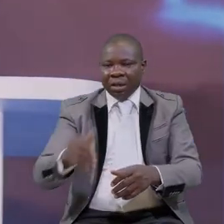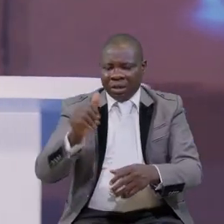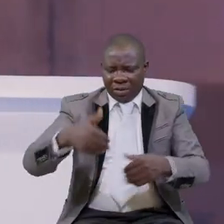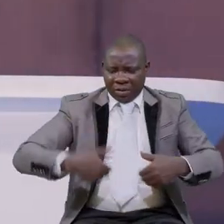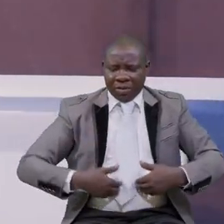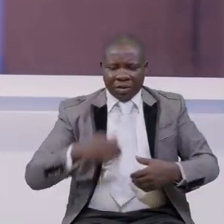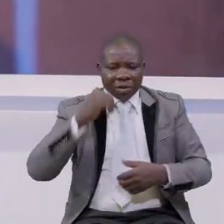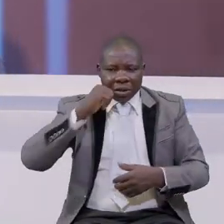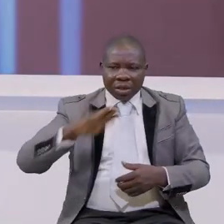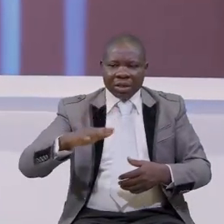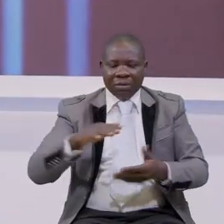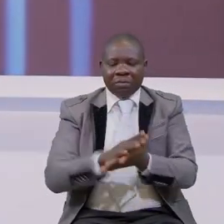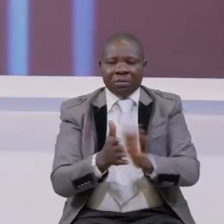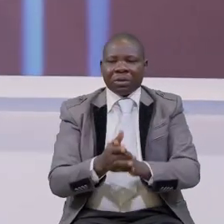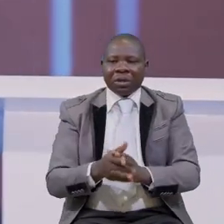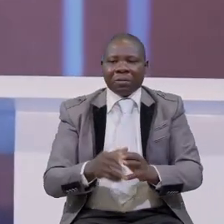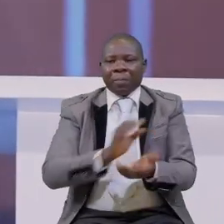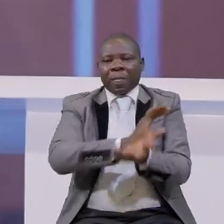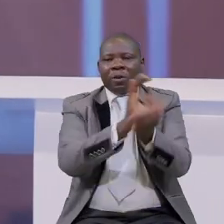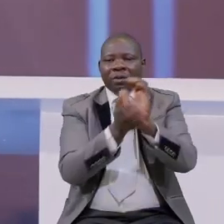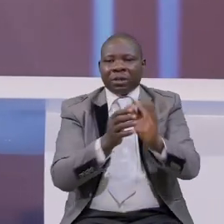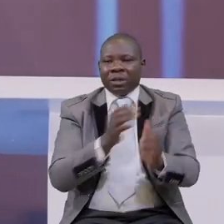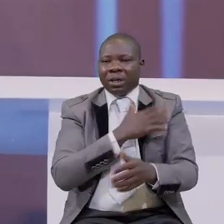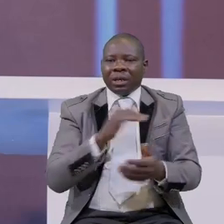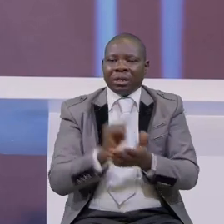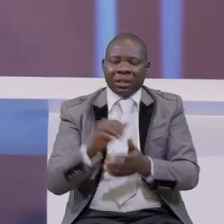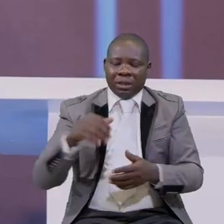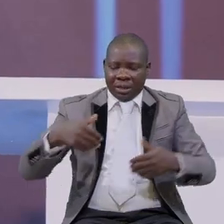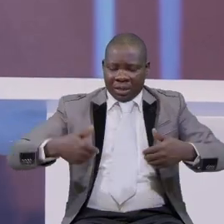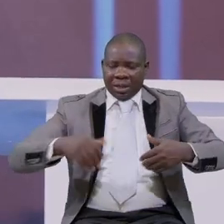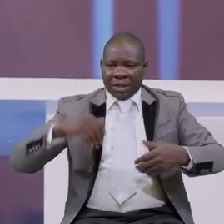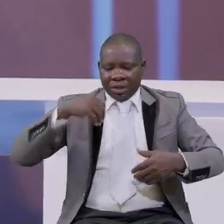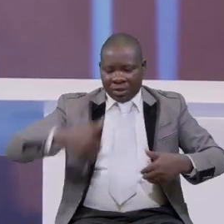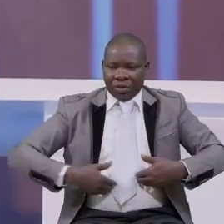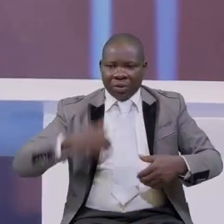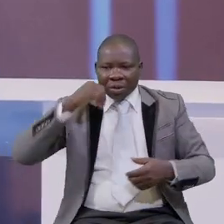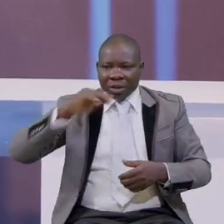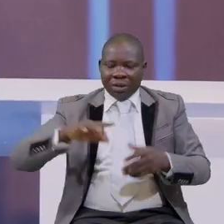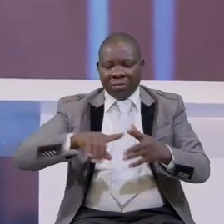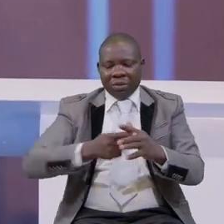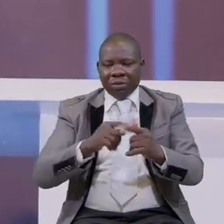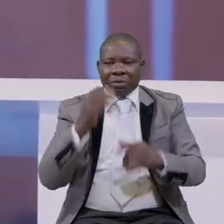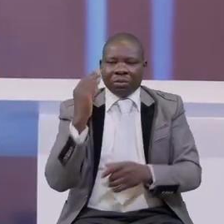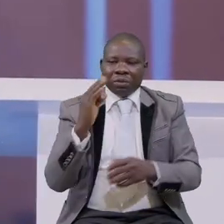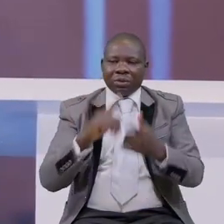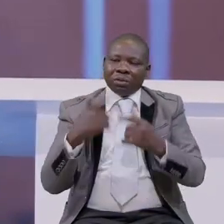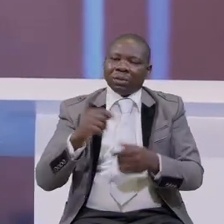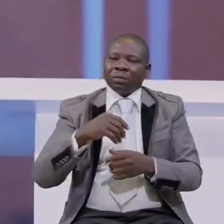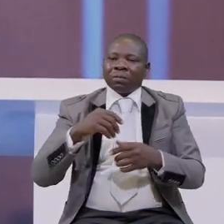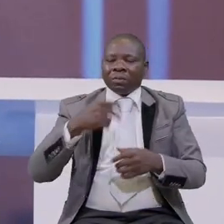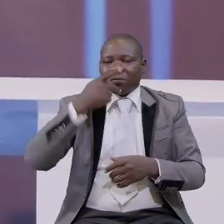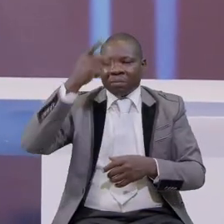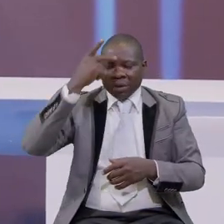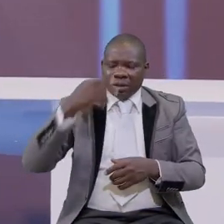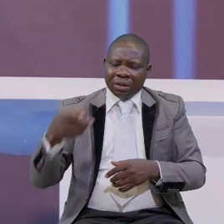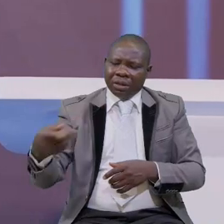été convertie. Et cette adolescente qui a été convertie a commencé à prêcher aux parents. Les parents n'étaient pas contents.